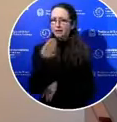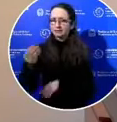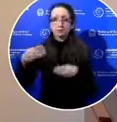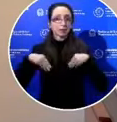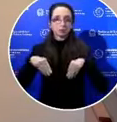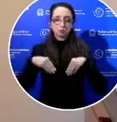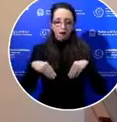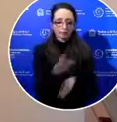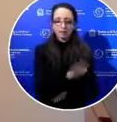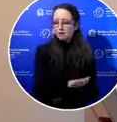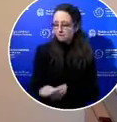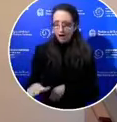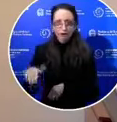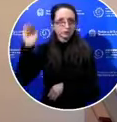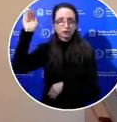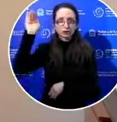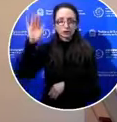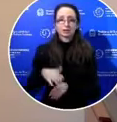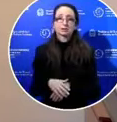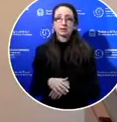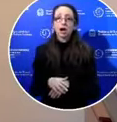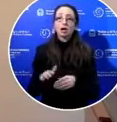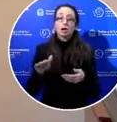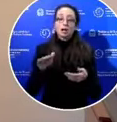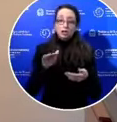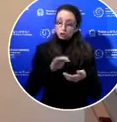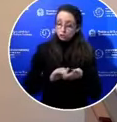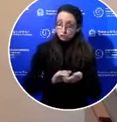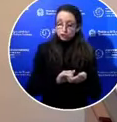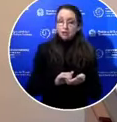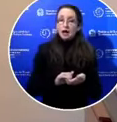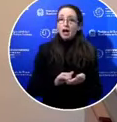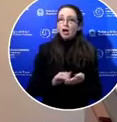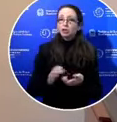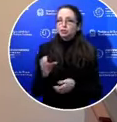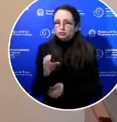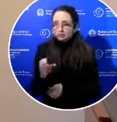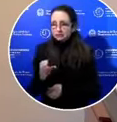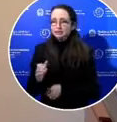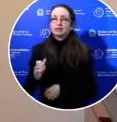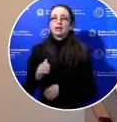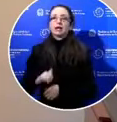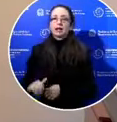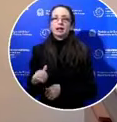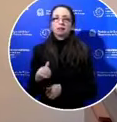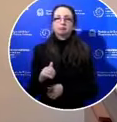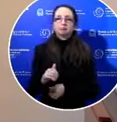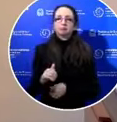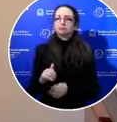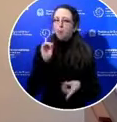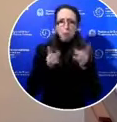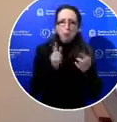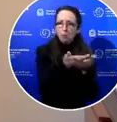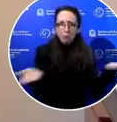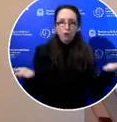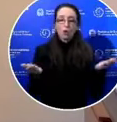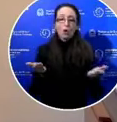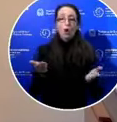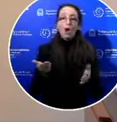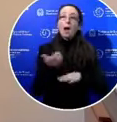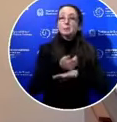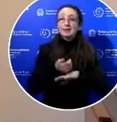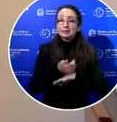Infanzia e Adolescenza, la società civile, il terzo settore, i soggetti pubblici, quelle amministrazioni centrali, enti